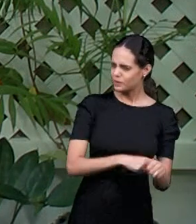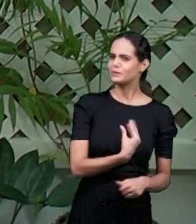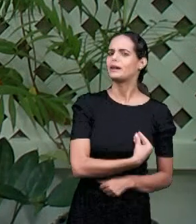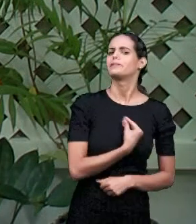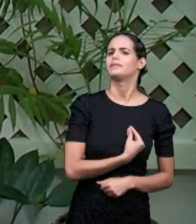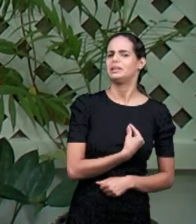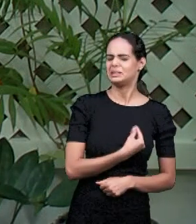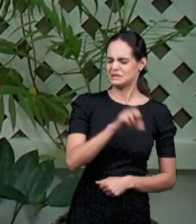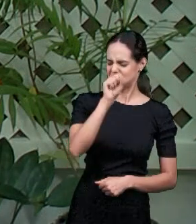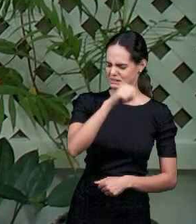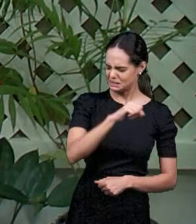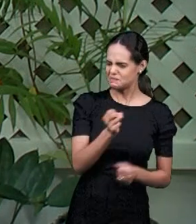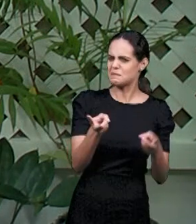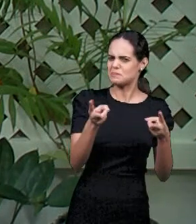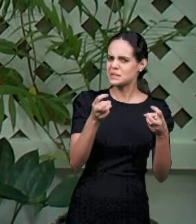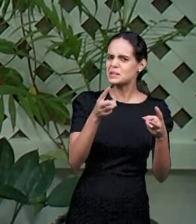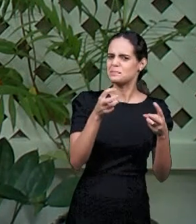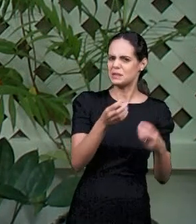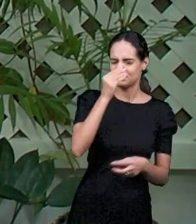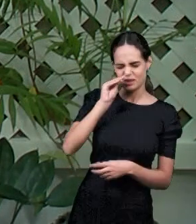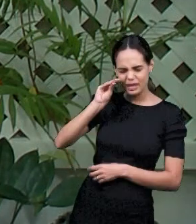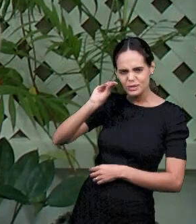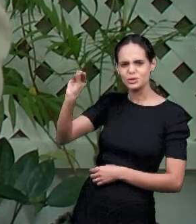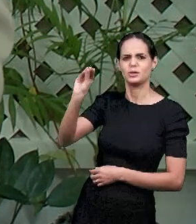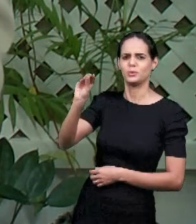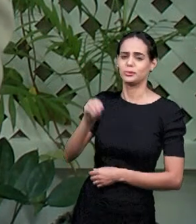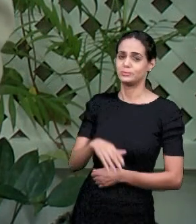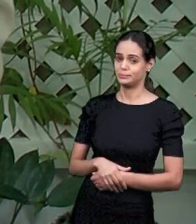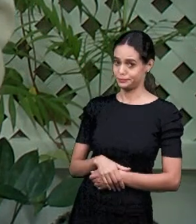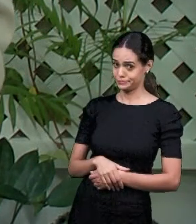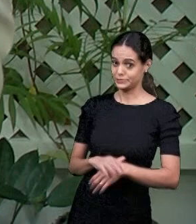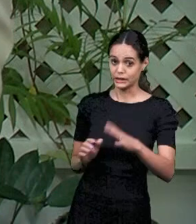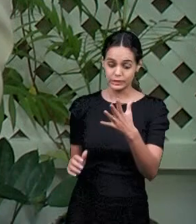donné. Il y en a beaucoup qui